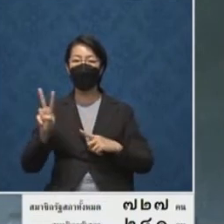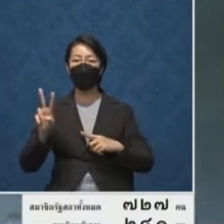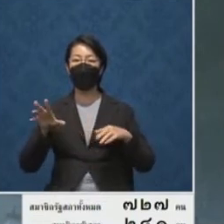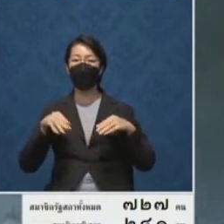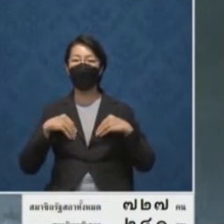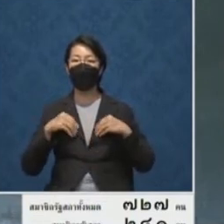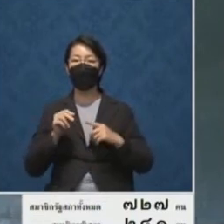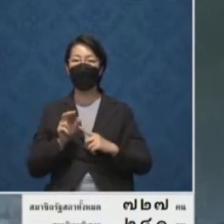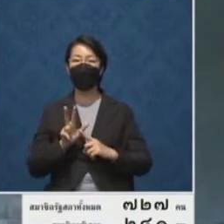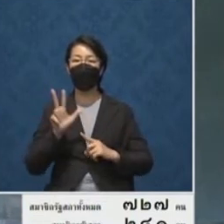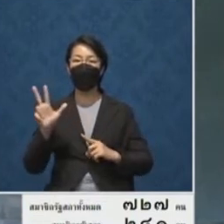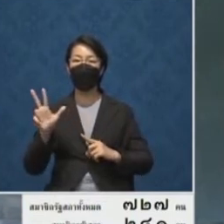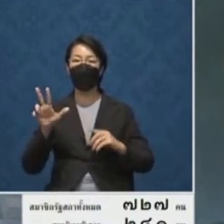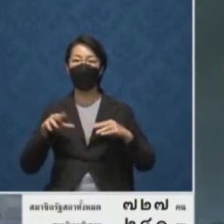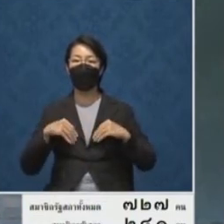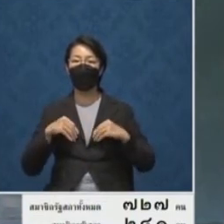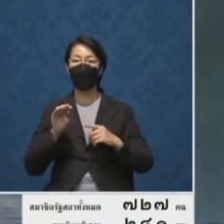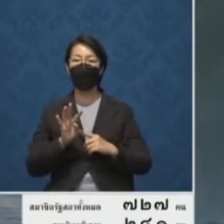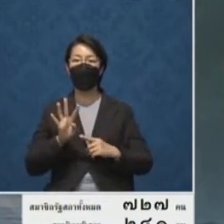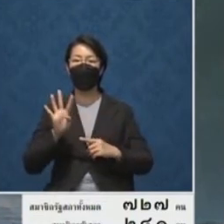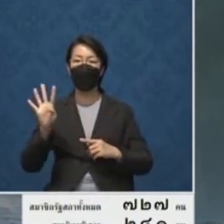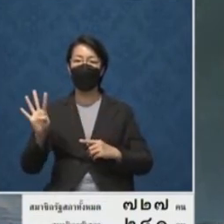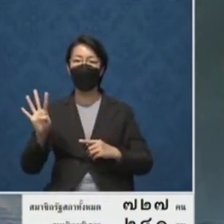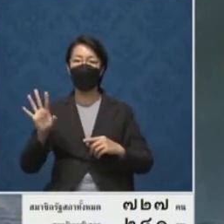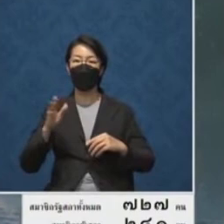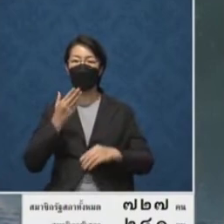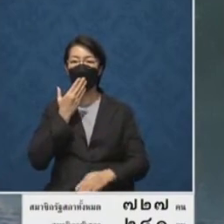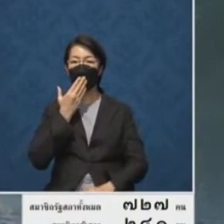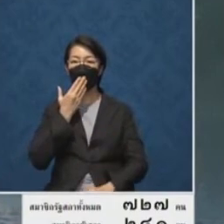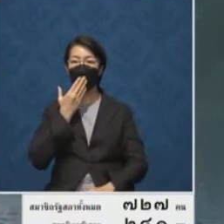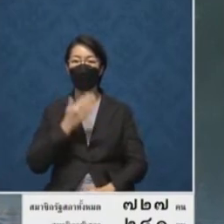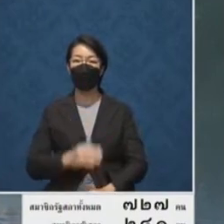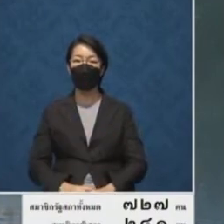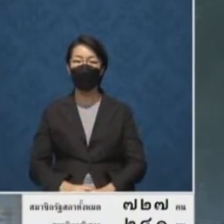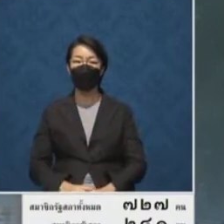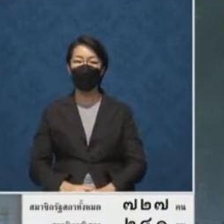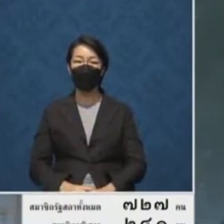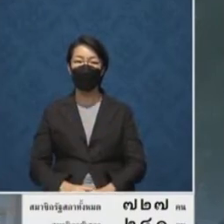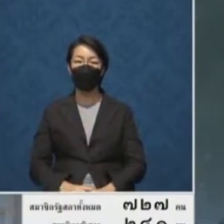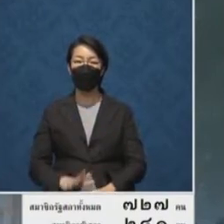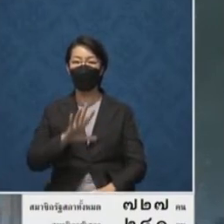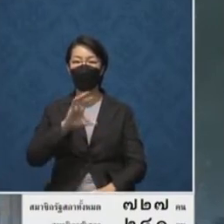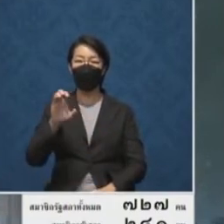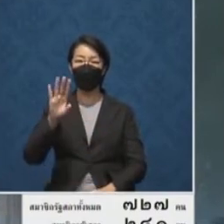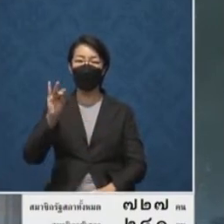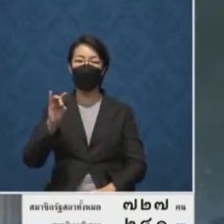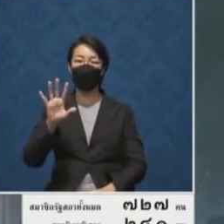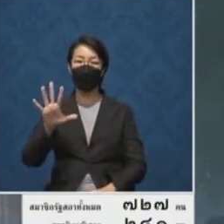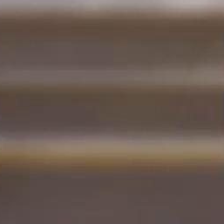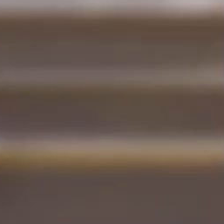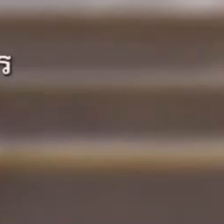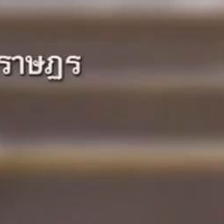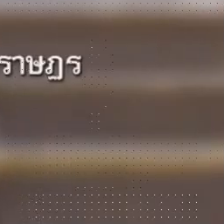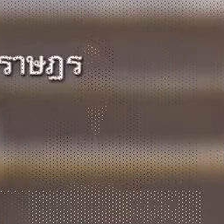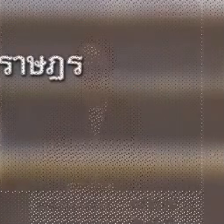การ2รับหลักการ3รับหลักการ4งดออกเสียงครับ 585น